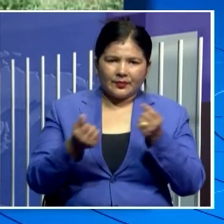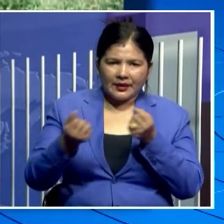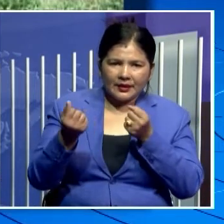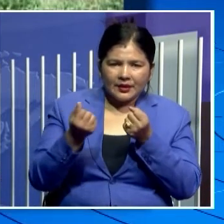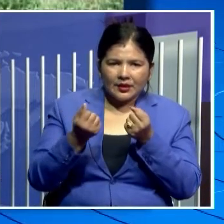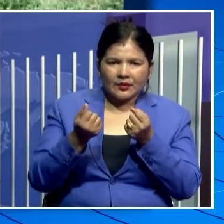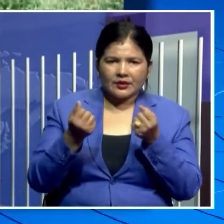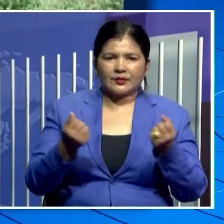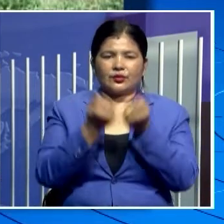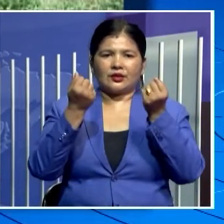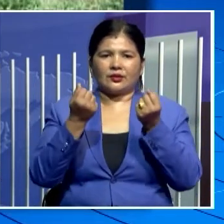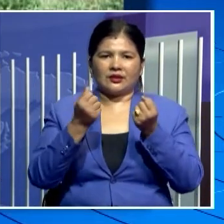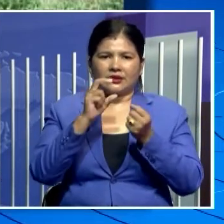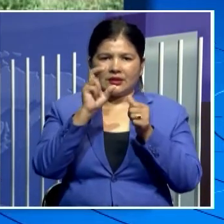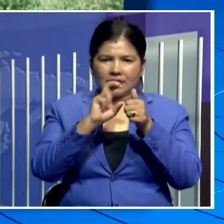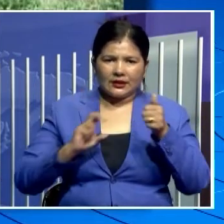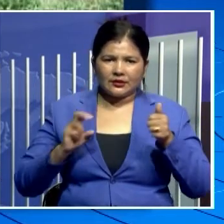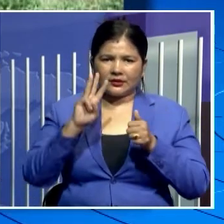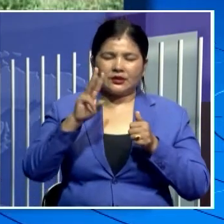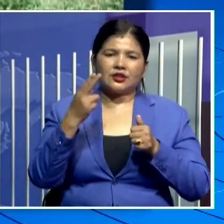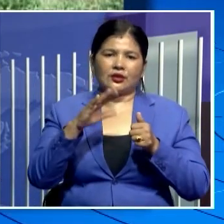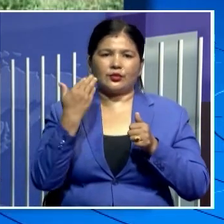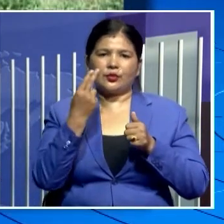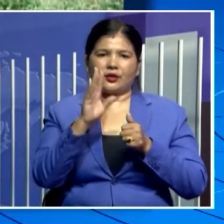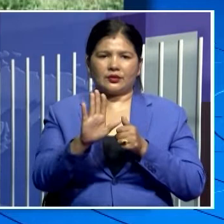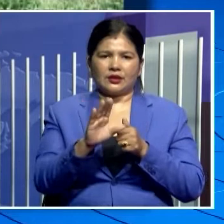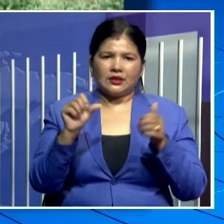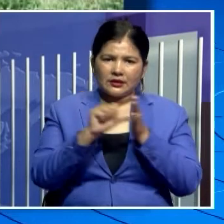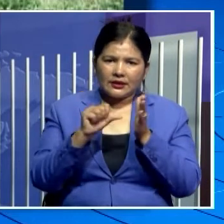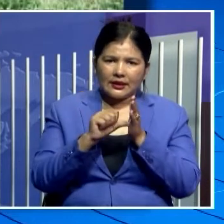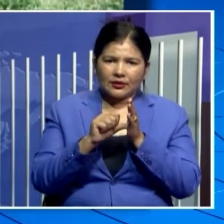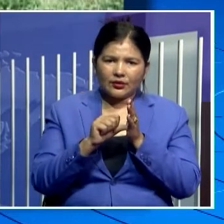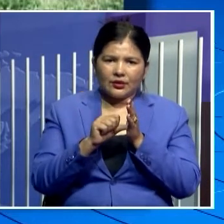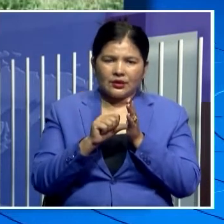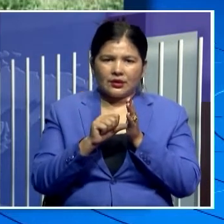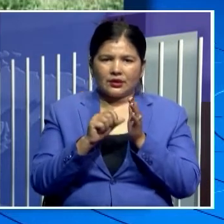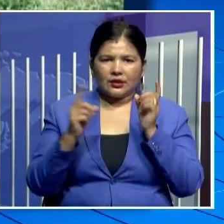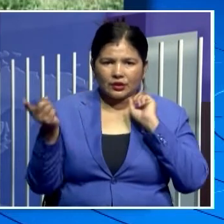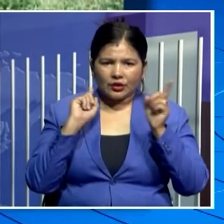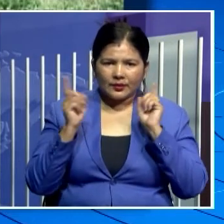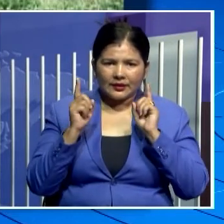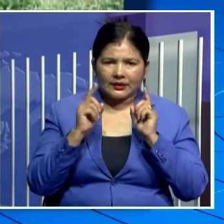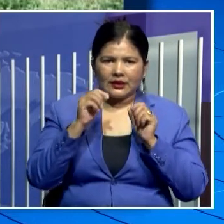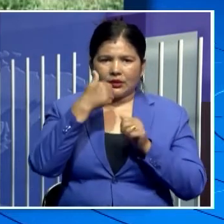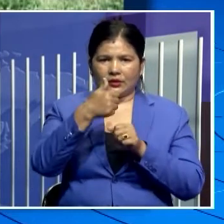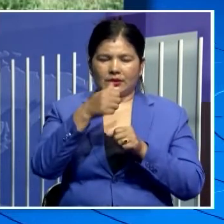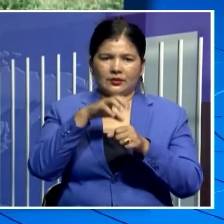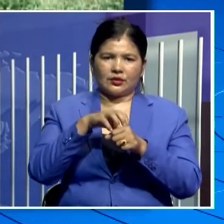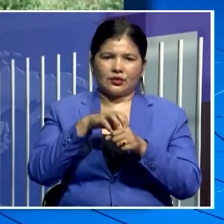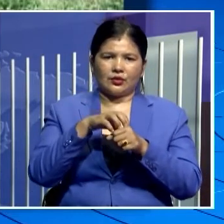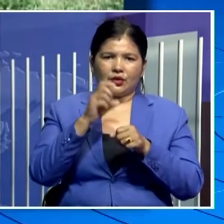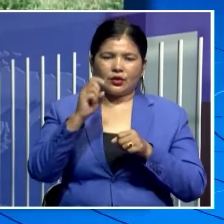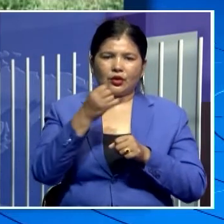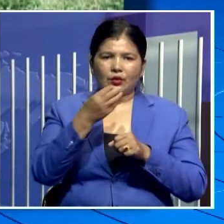बस दुर्घटना हुँदा दार्चुलामा पनि 3 जनाको मृत्यु भएको छ। जिल्लाको शैल्य शिखर नगरपालिका 6 ग्वानीमा आज बिहान